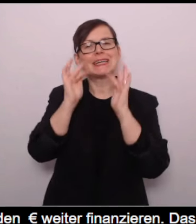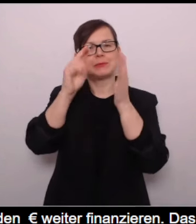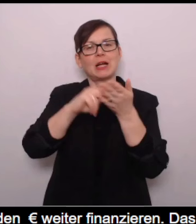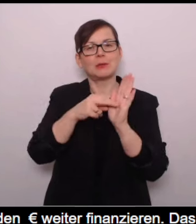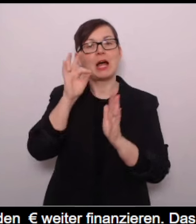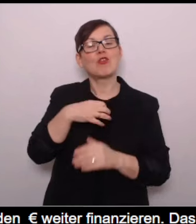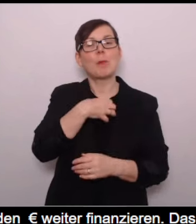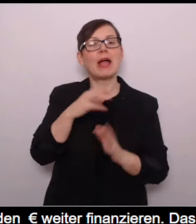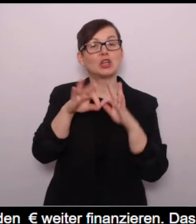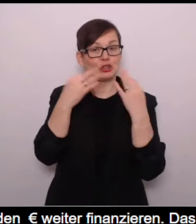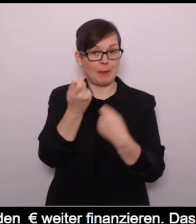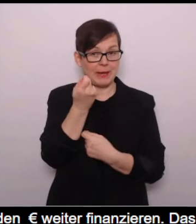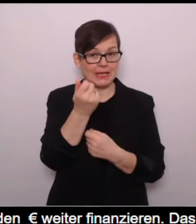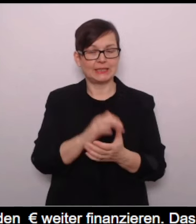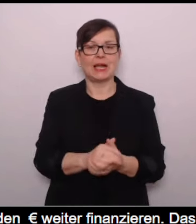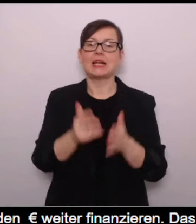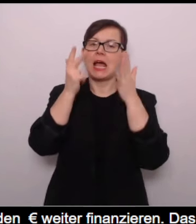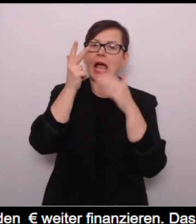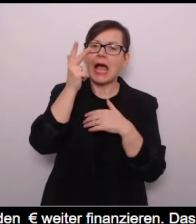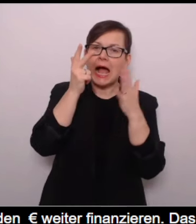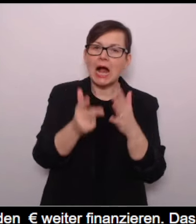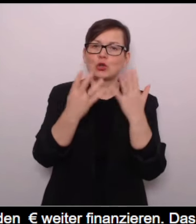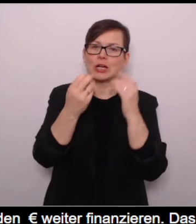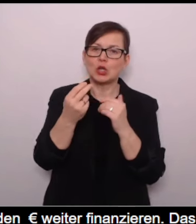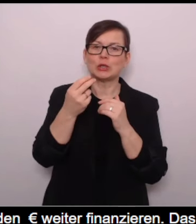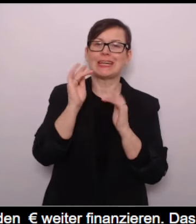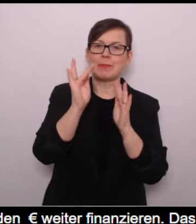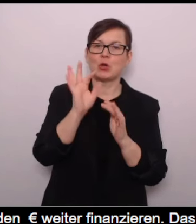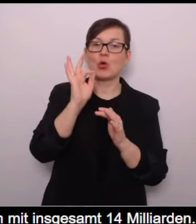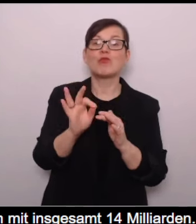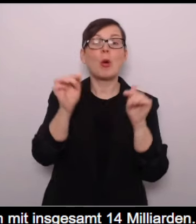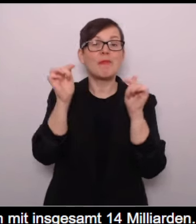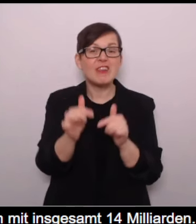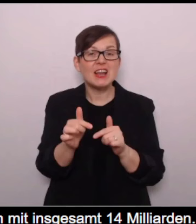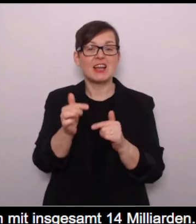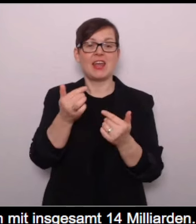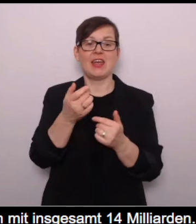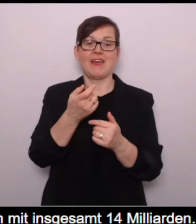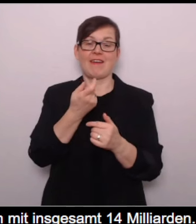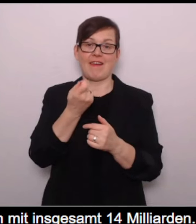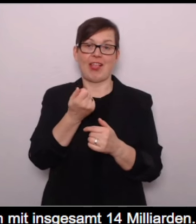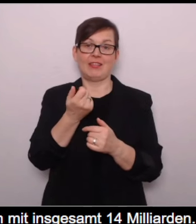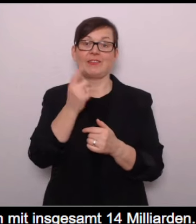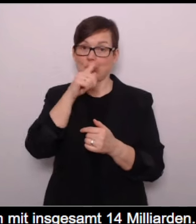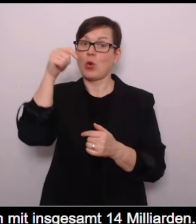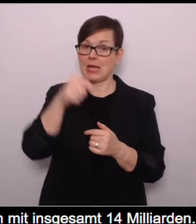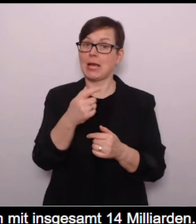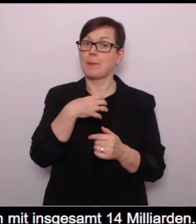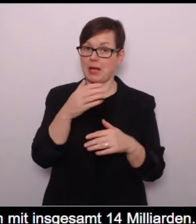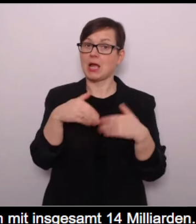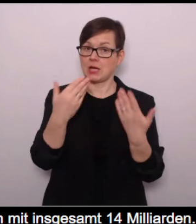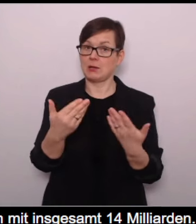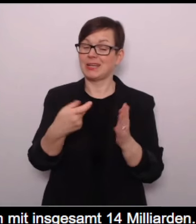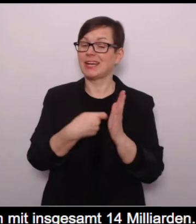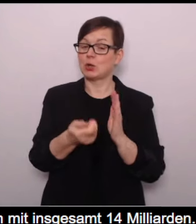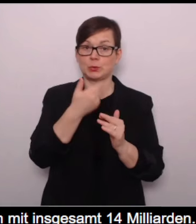Zusagen im Koalitionsvertrag. Wir planen über 1,6 Milliarden ein im Doppelhaushalt für das bayerische Familiengeld, 890 Millionen für